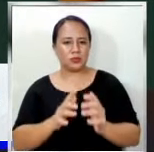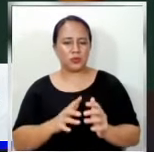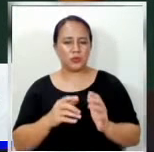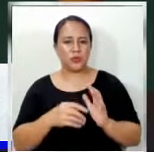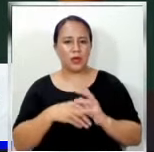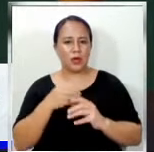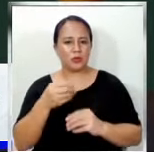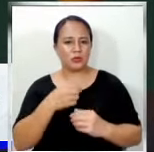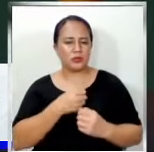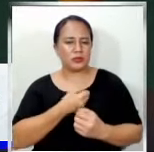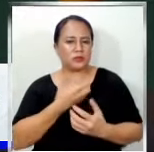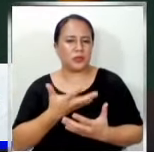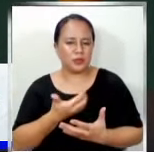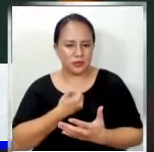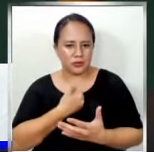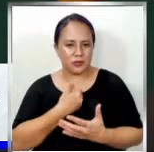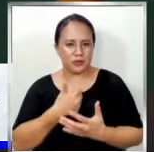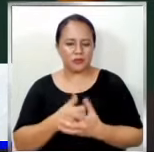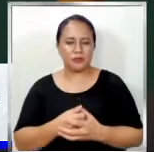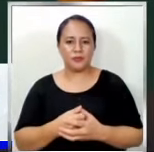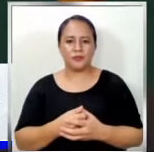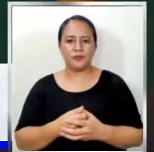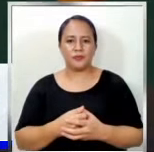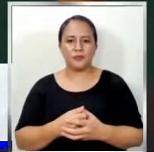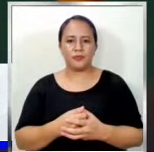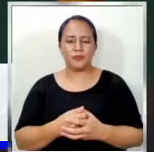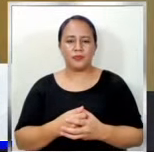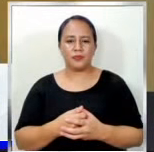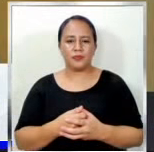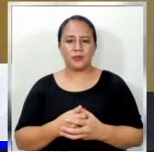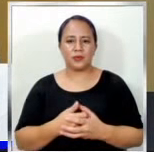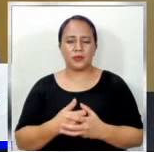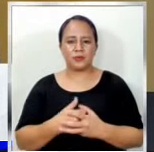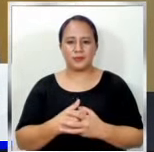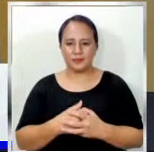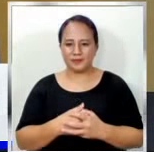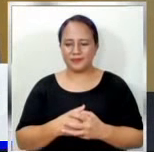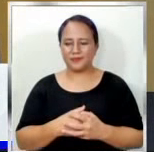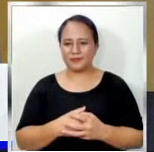saloobin. Kasalanan niyo ni Papa kaya umalis ang umi ko.